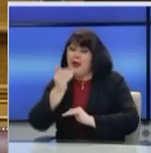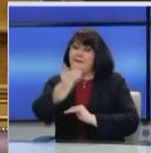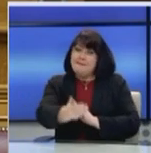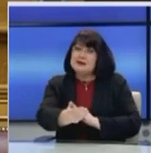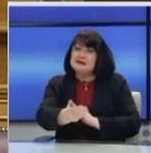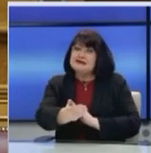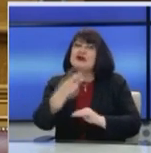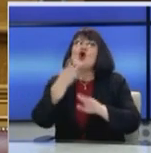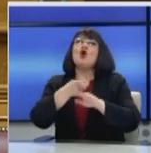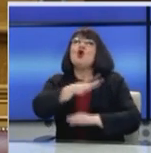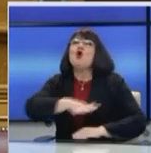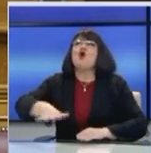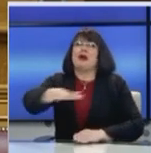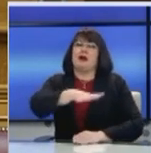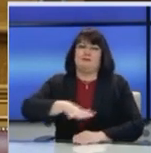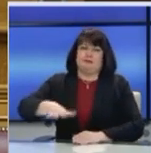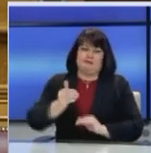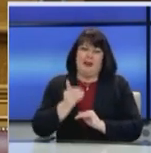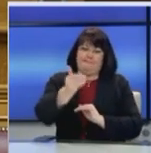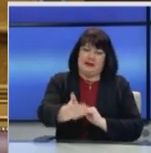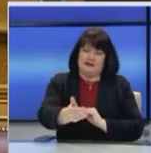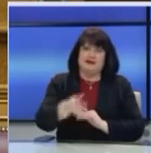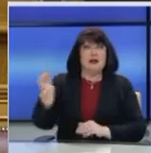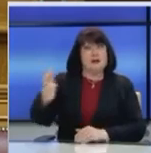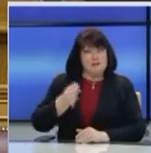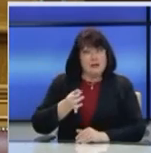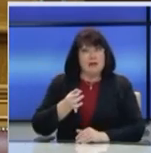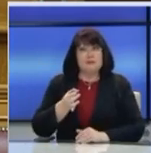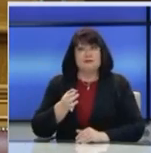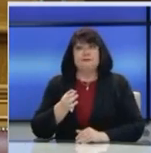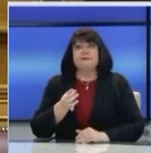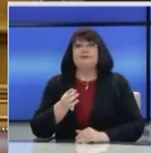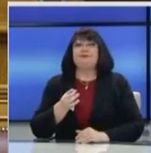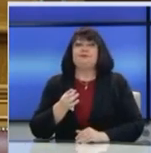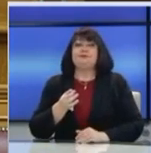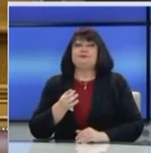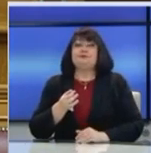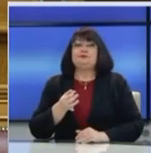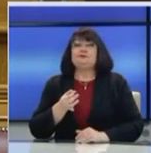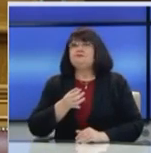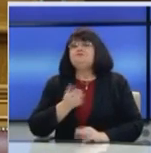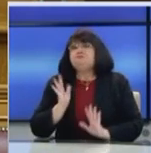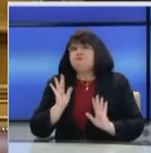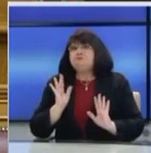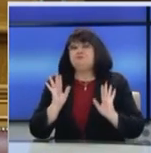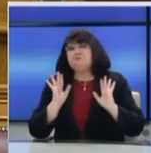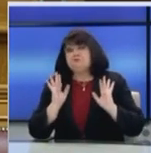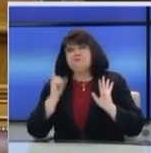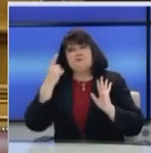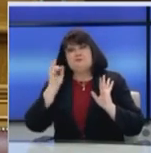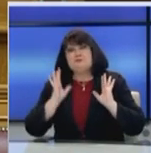επέκταση των χωρικών υδάτων. Ισχυριζόμενος μάλιστα, κάτι το οποίο δεν μπορέσαμε στη συνέχεια να επιβεβαιώσουμε, ότι είχε κάνει και